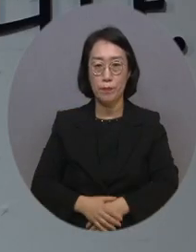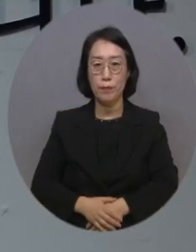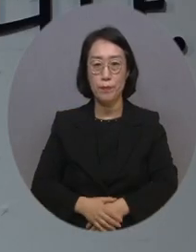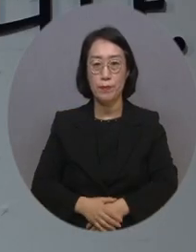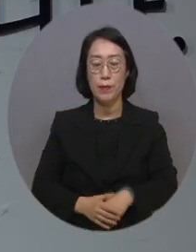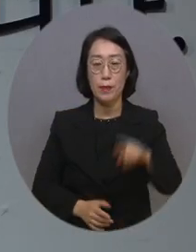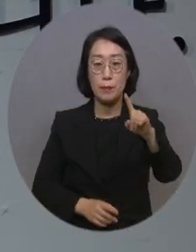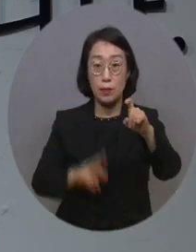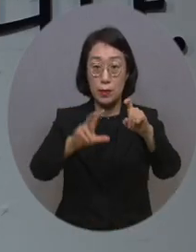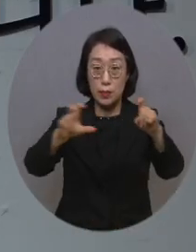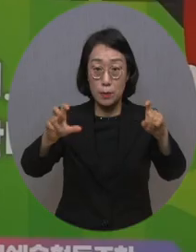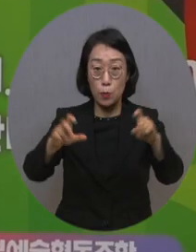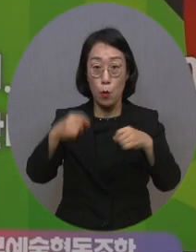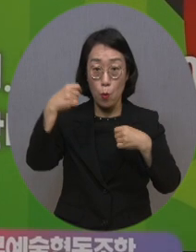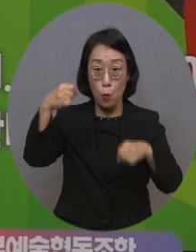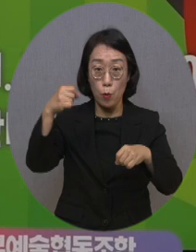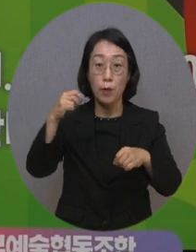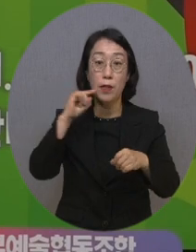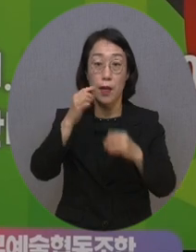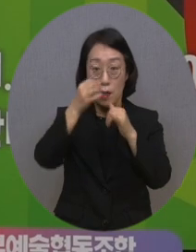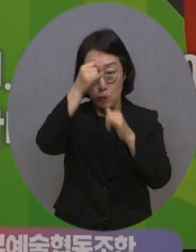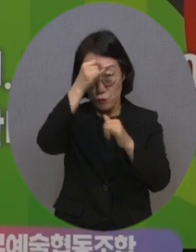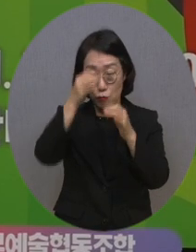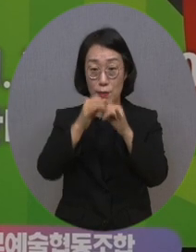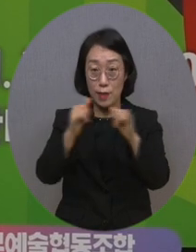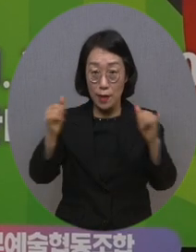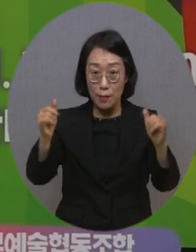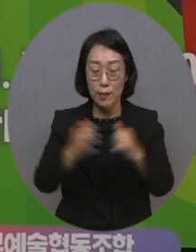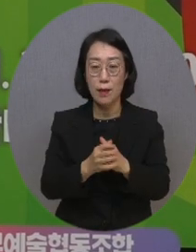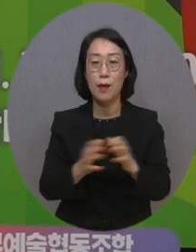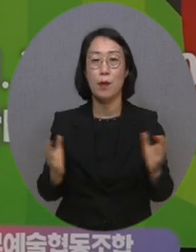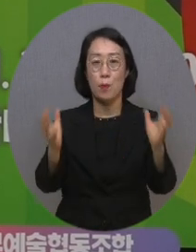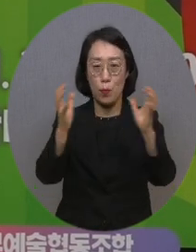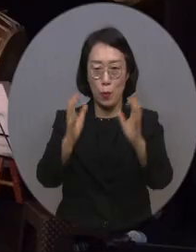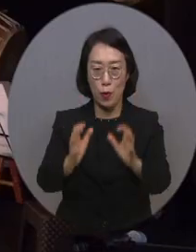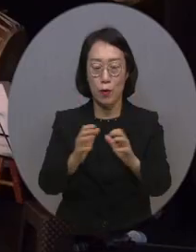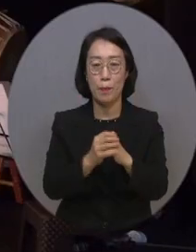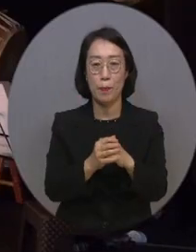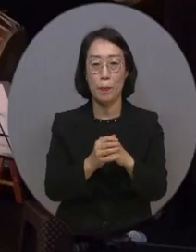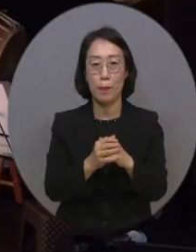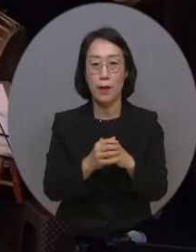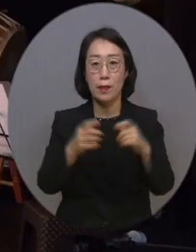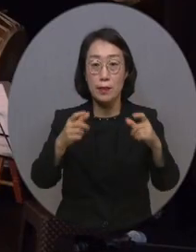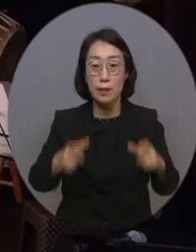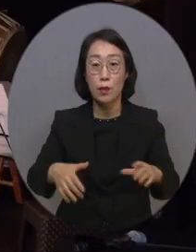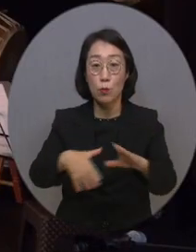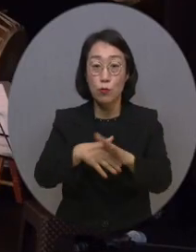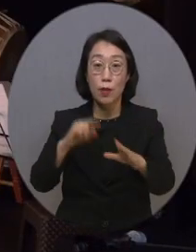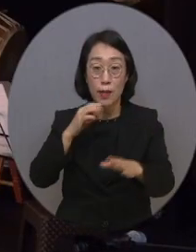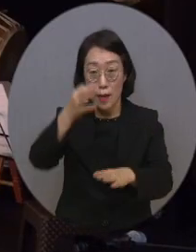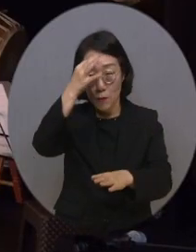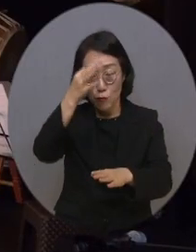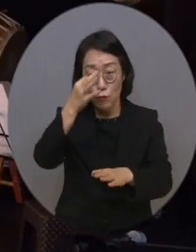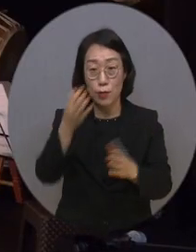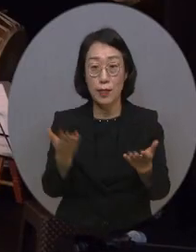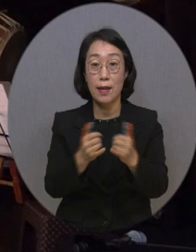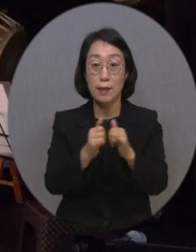25일 의정부시 공연예술인들이 살판마을극장에 모였습니다. 지역 문화예술계